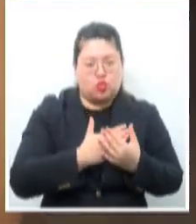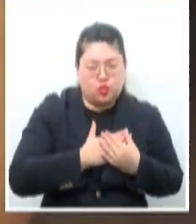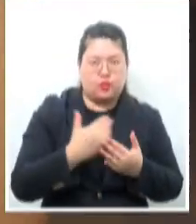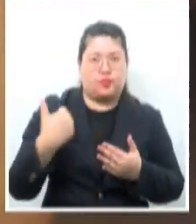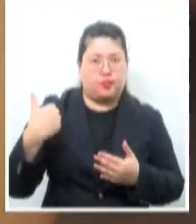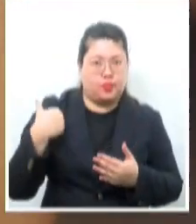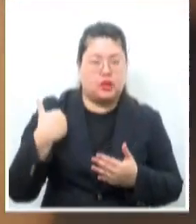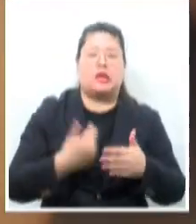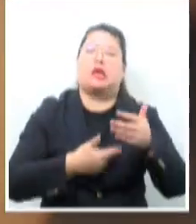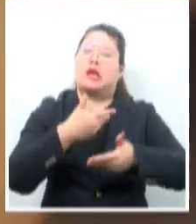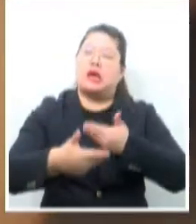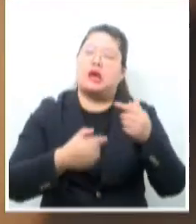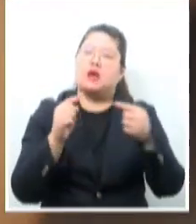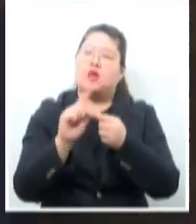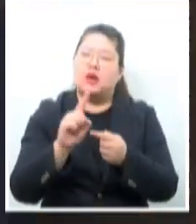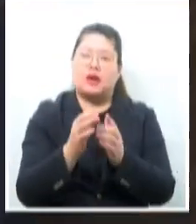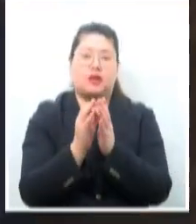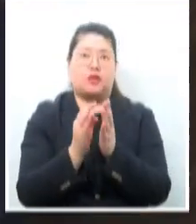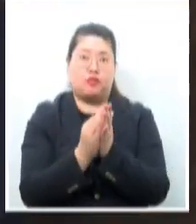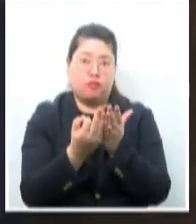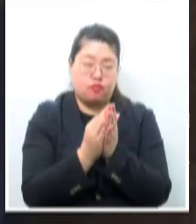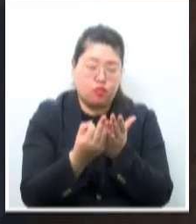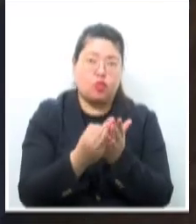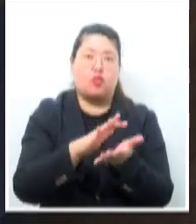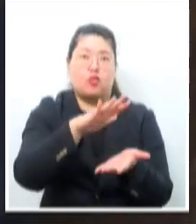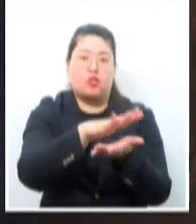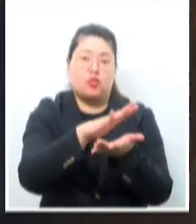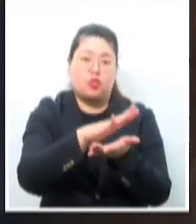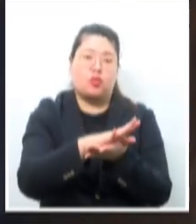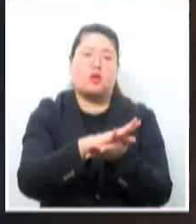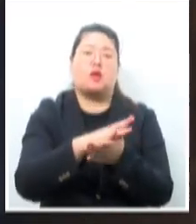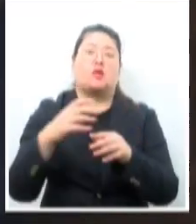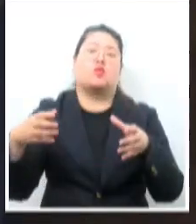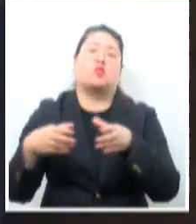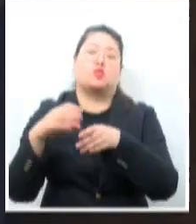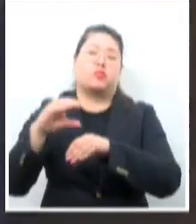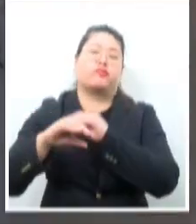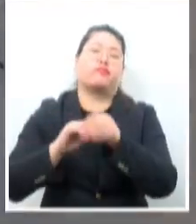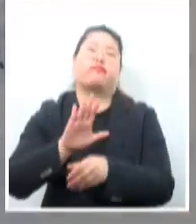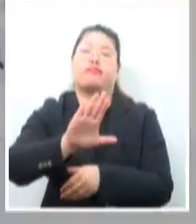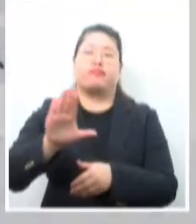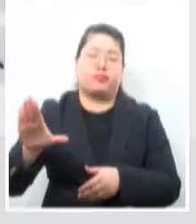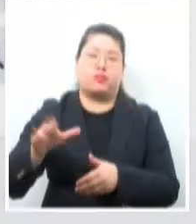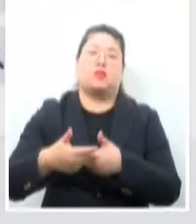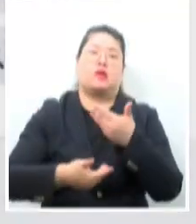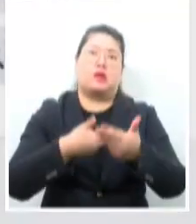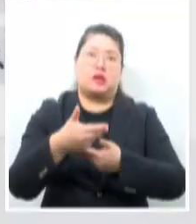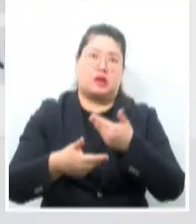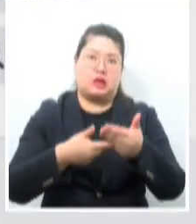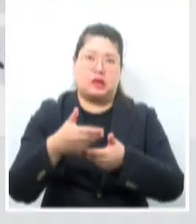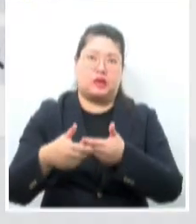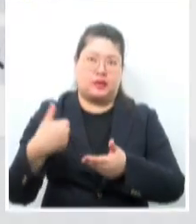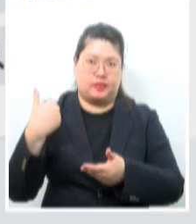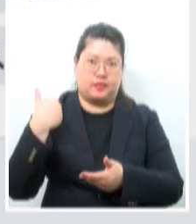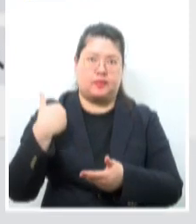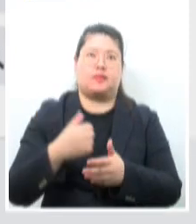างการขายของเรานะคะมีทั้งเพจโรงเรียนแล้วก็กลุ่มโครงงานของเด็กๆเองก็ได้สร้างเพจเปิดตลาดมัธยมหนองหวายขึ้น